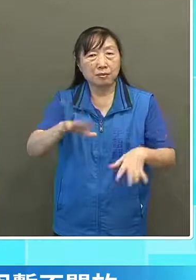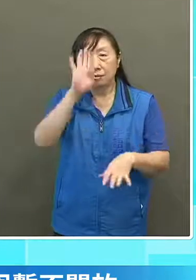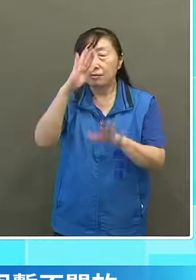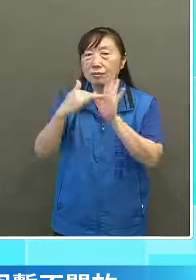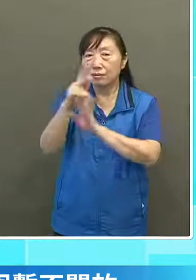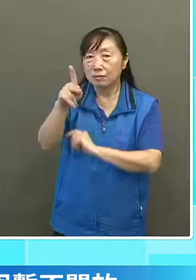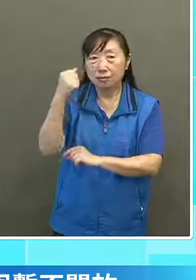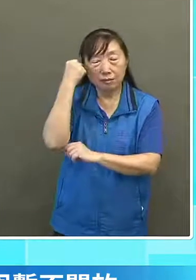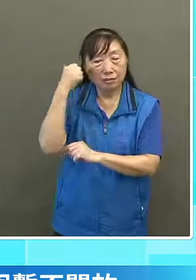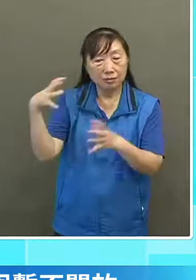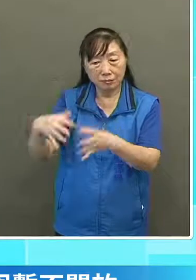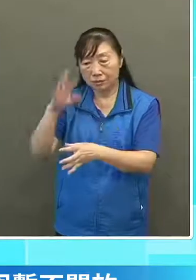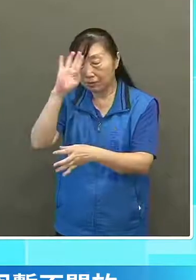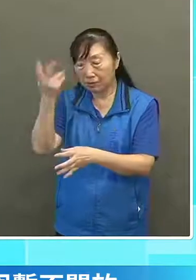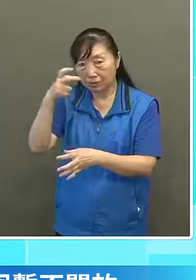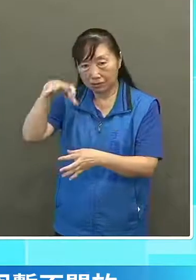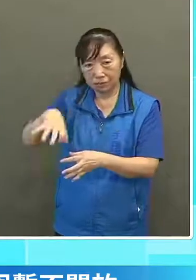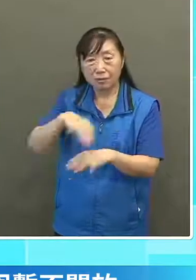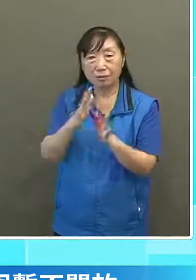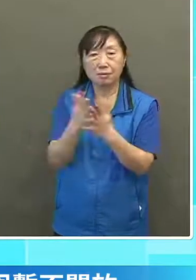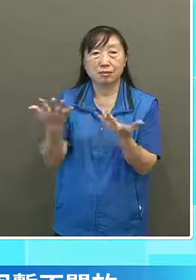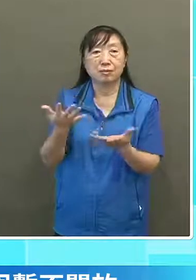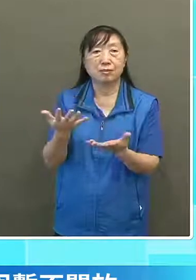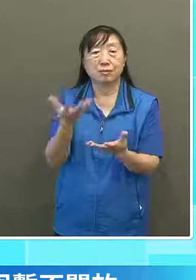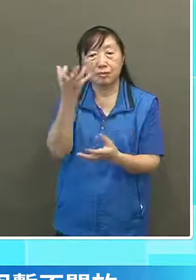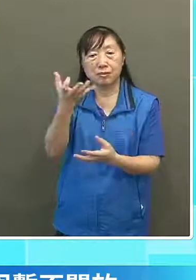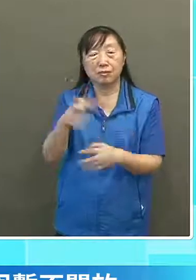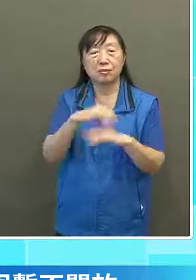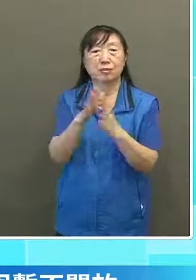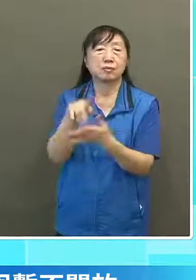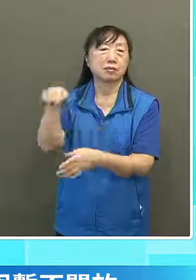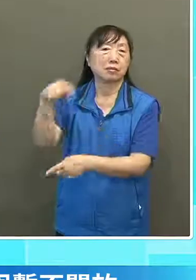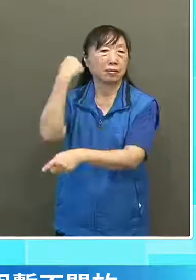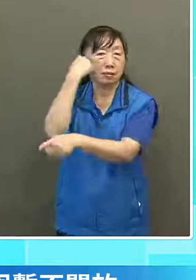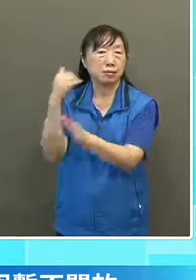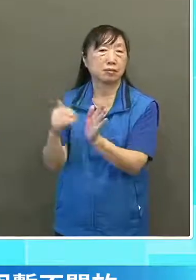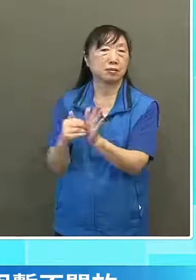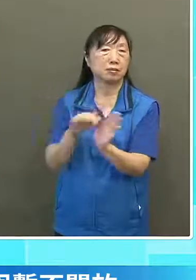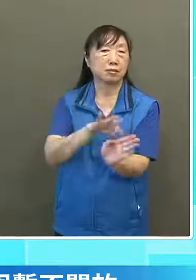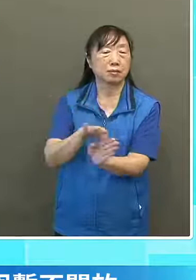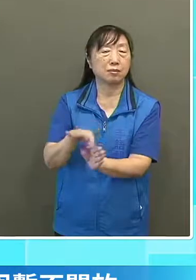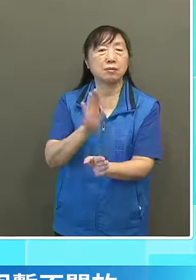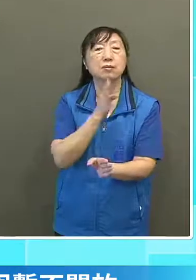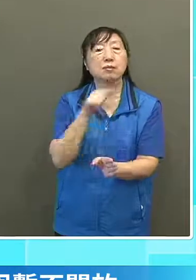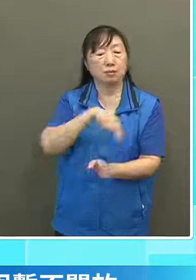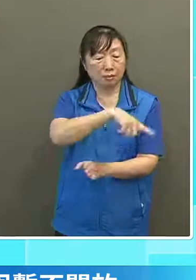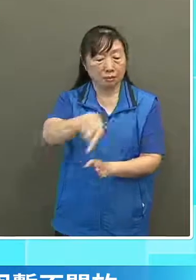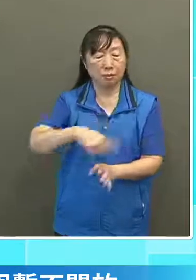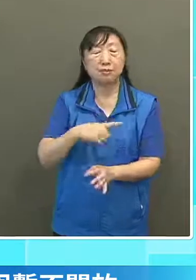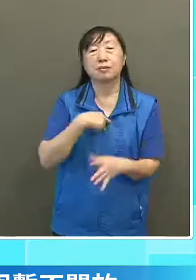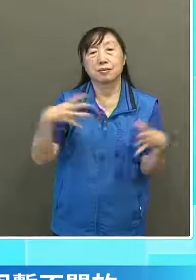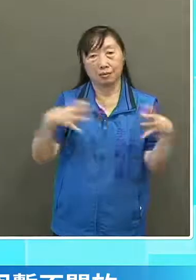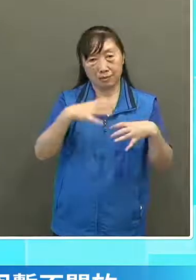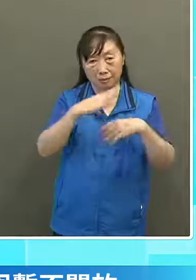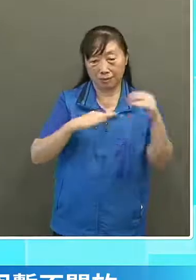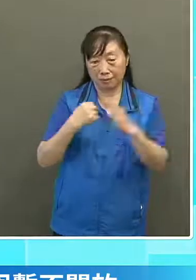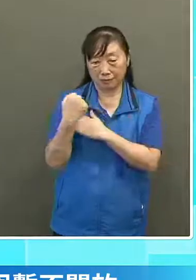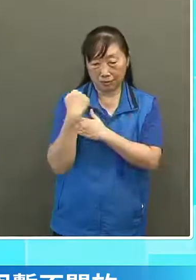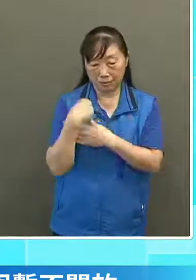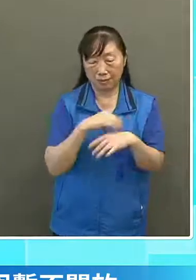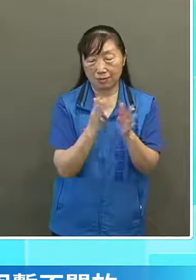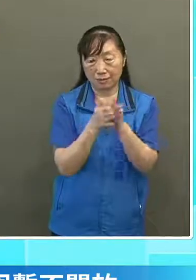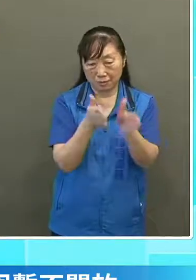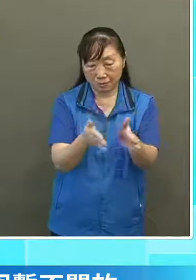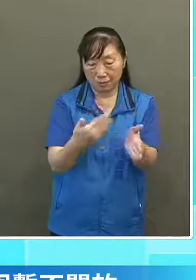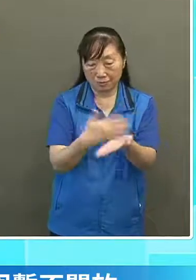以及集中检疫中心被大部分的使用，但是我们只要大家同心齐力，都可以把这个问题做解